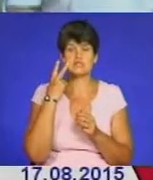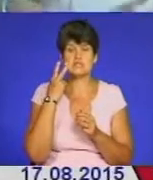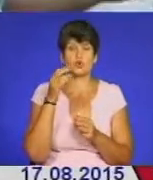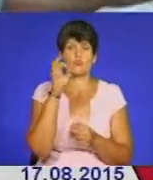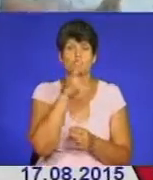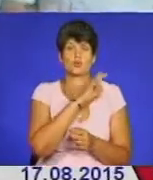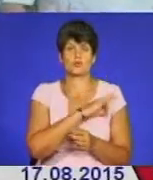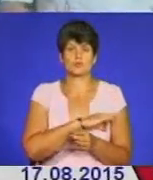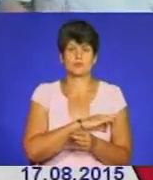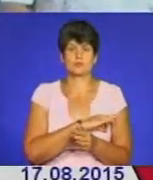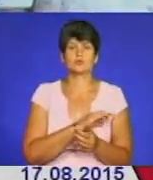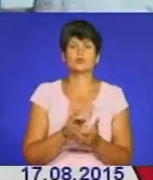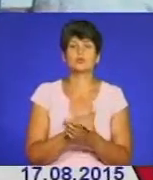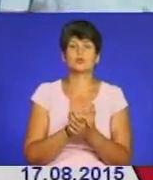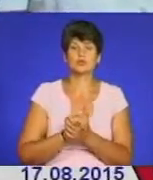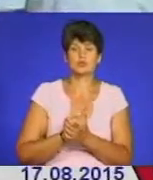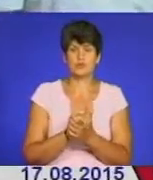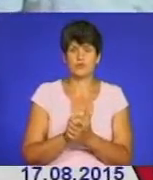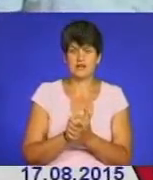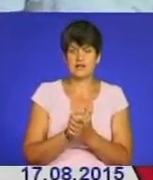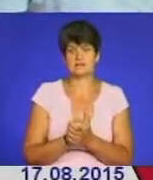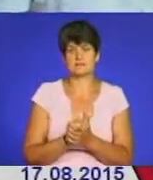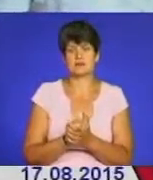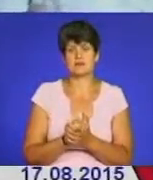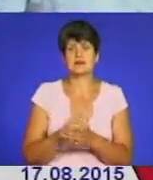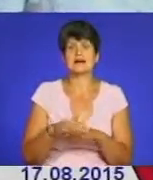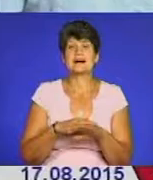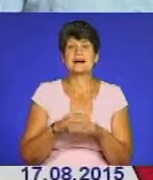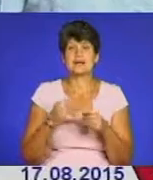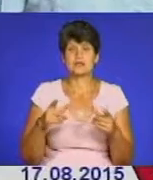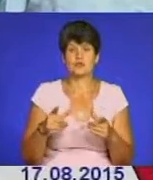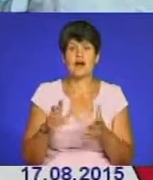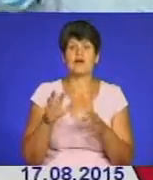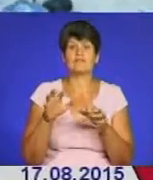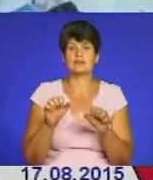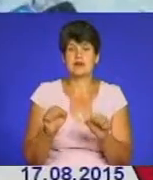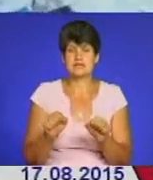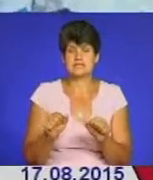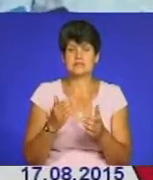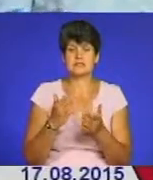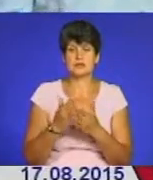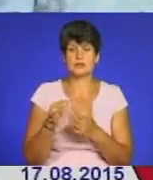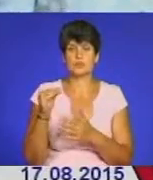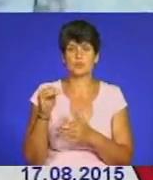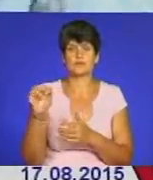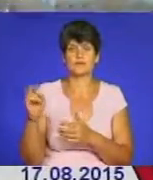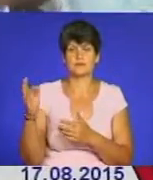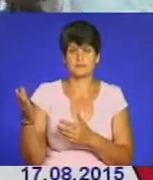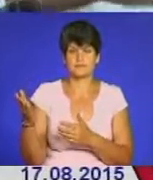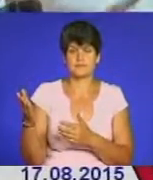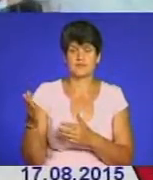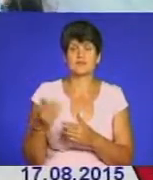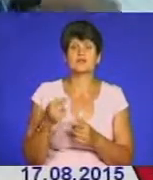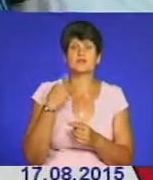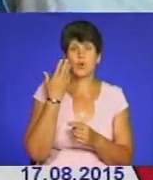користуванні за товариством «Тернопільський міський ринок». А власність це Ворка Юрія Євгеновича, так?